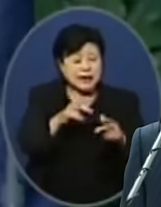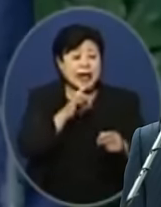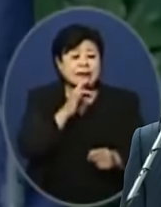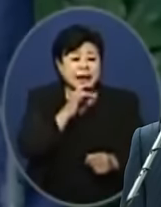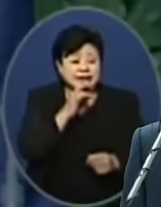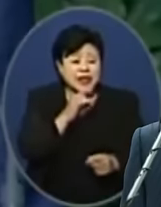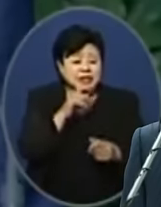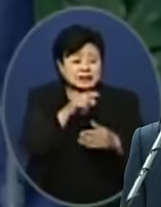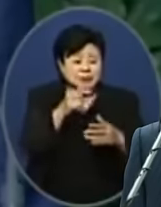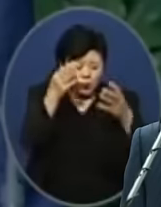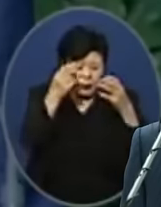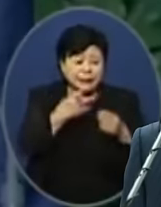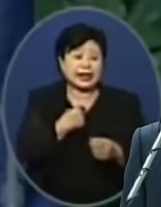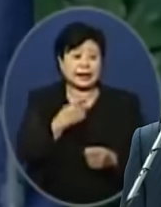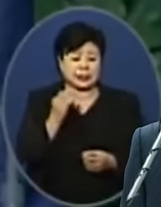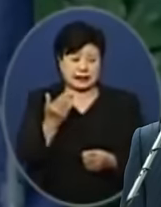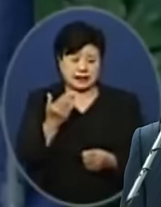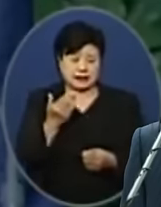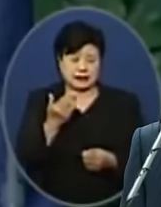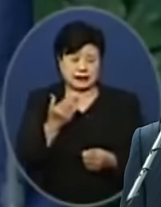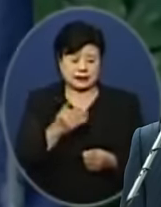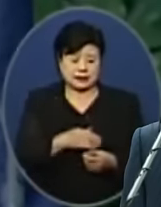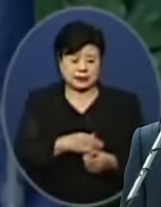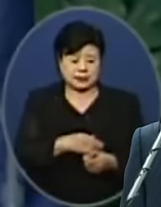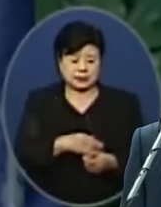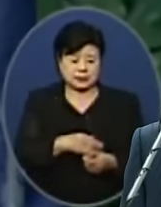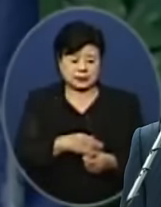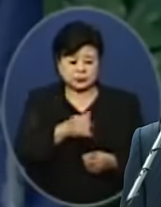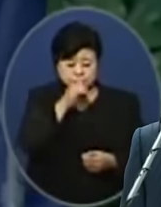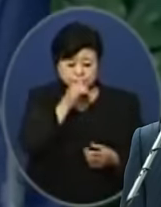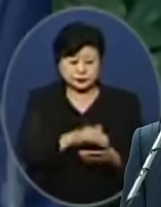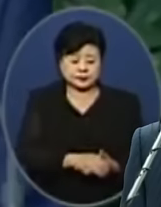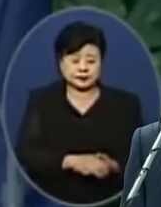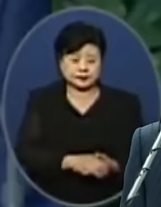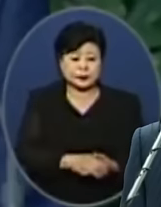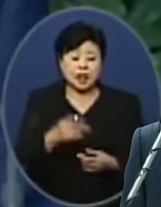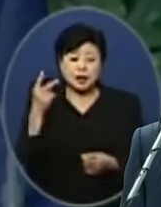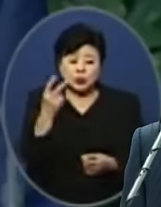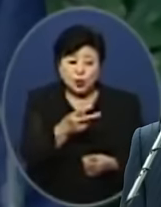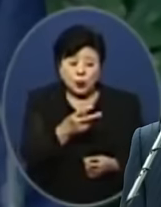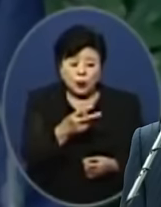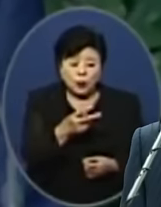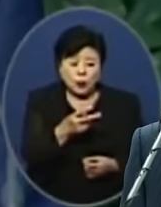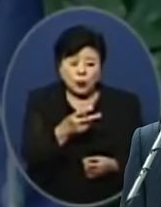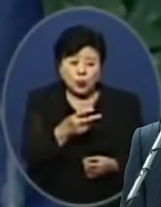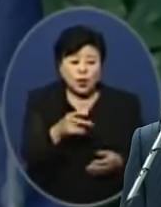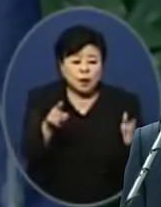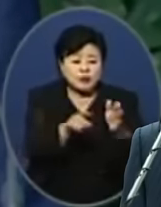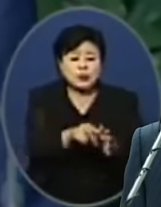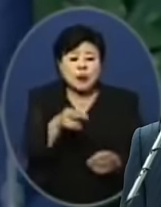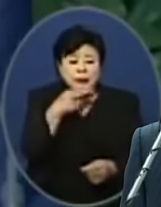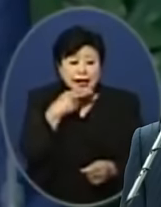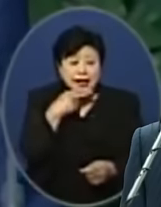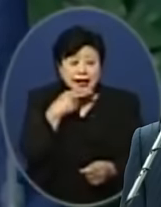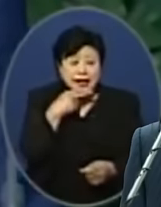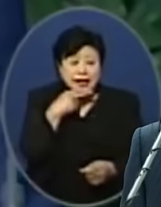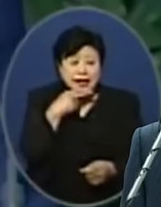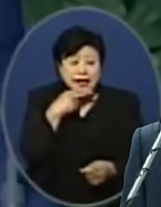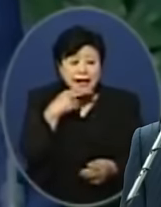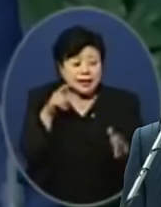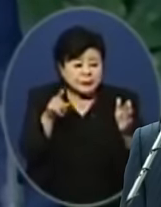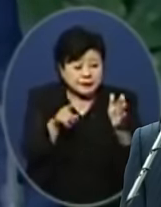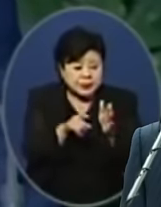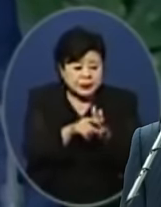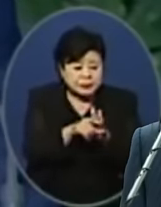되고 생활이 고난에 다가오도록 도모하고 있는 것입니다. 그리고 너는 믿음이 없다,